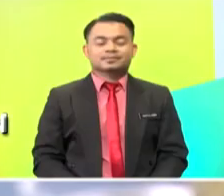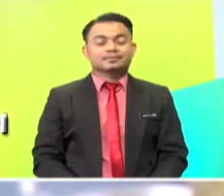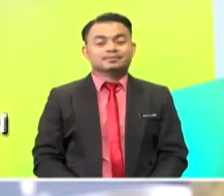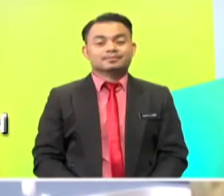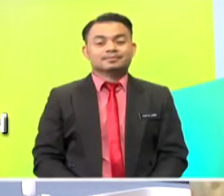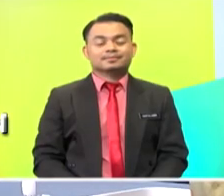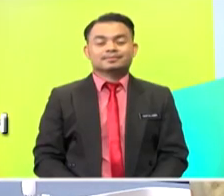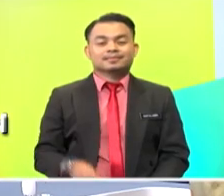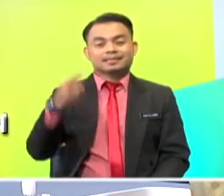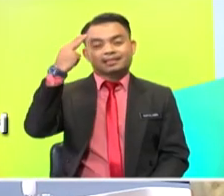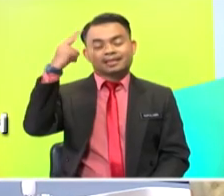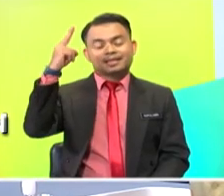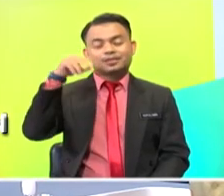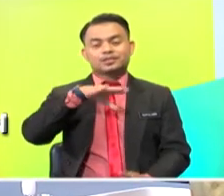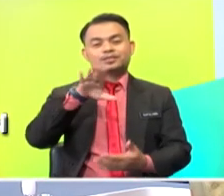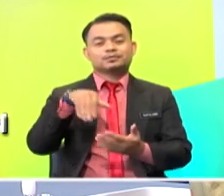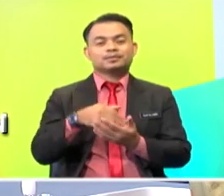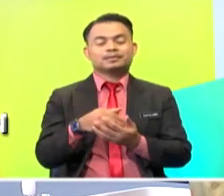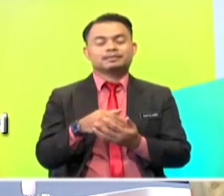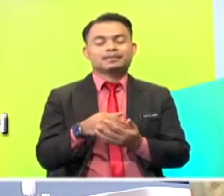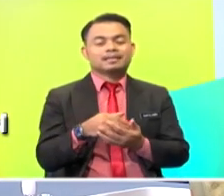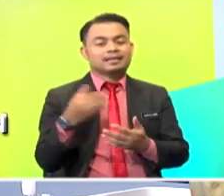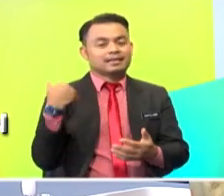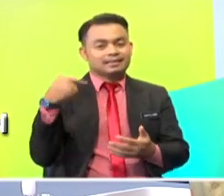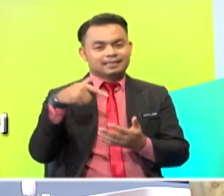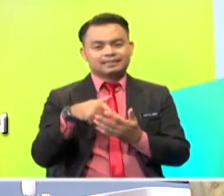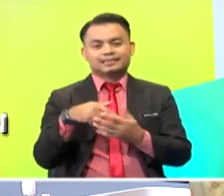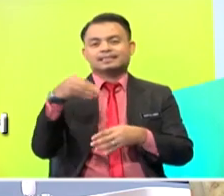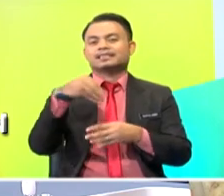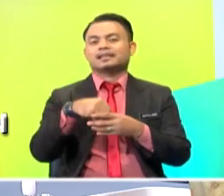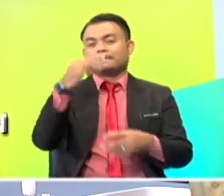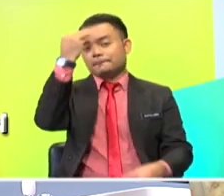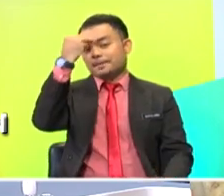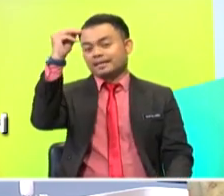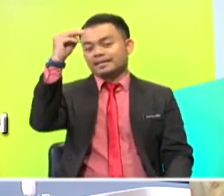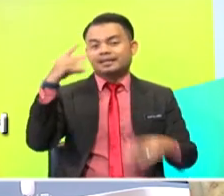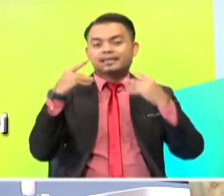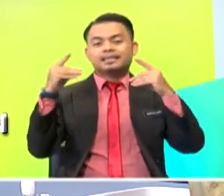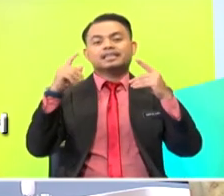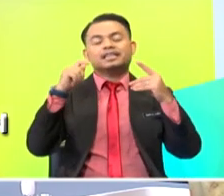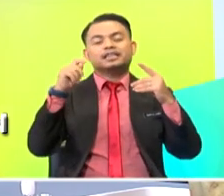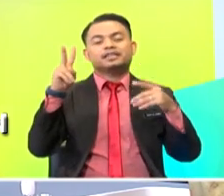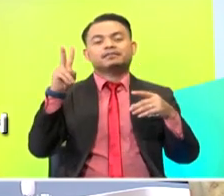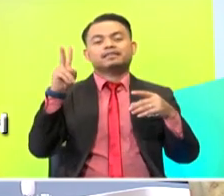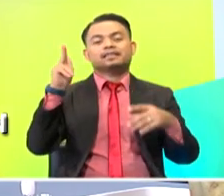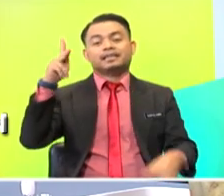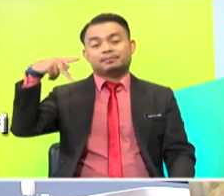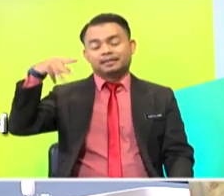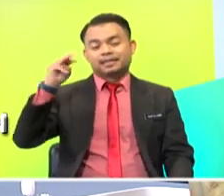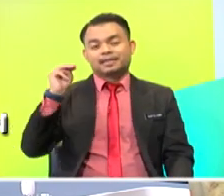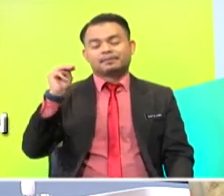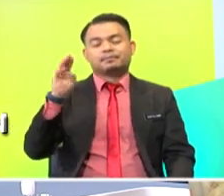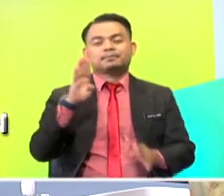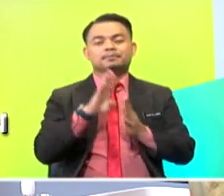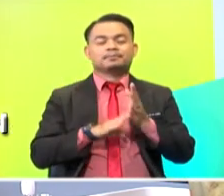Halo adik-adik Anda masih lagi menonton Mahe didikte bkpm masih bisa melengkapi dan juga Cikgu